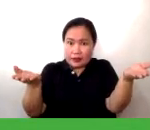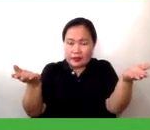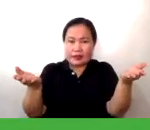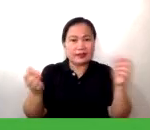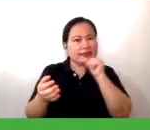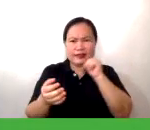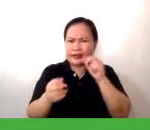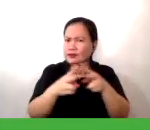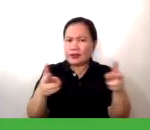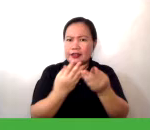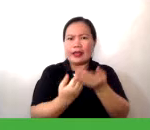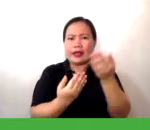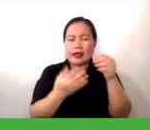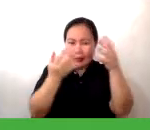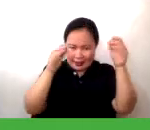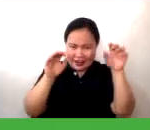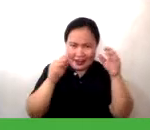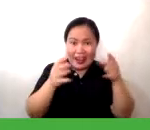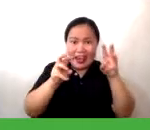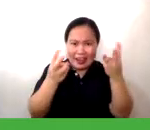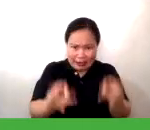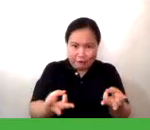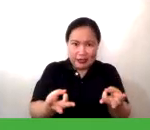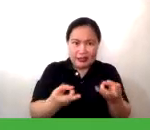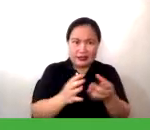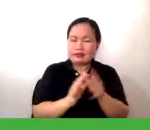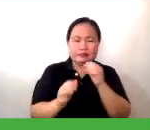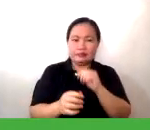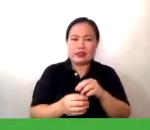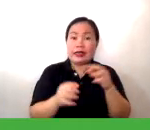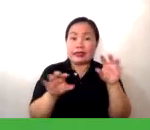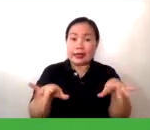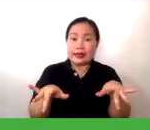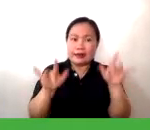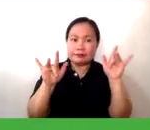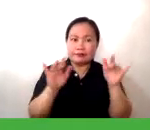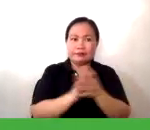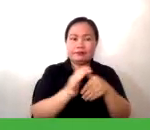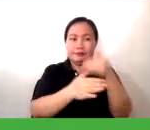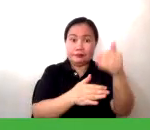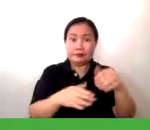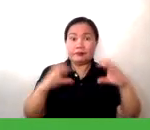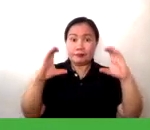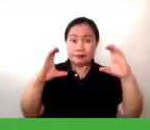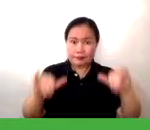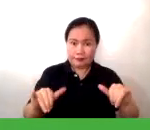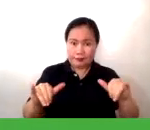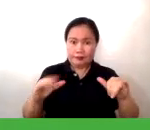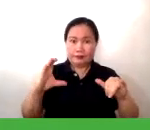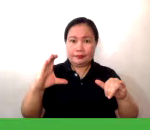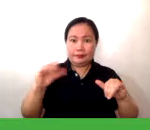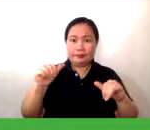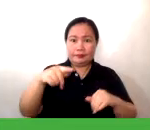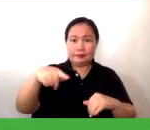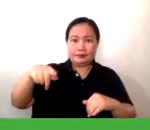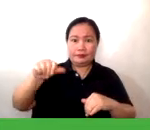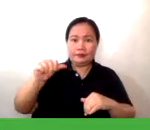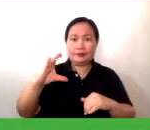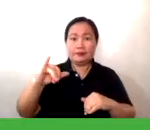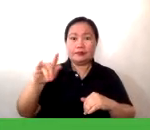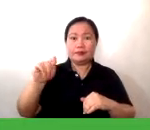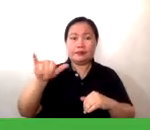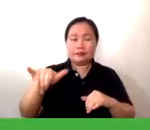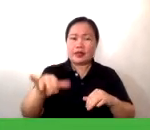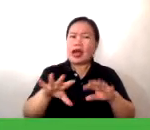natin. Okay. And the last one is the capacity. So, it refers to how much a container will hold.